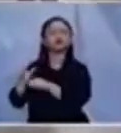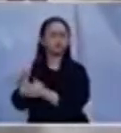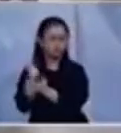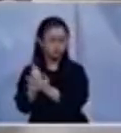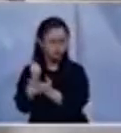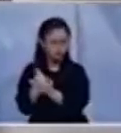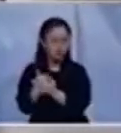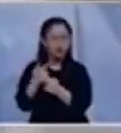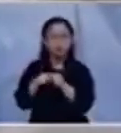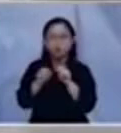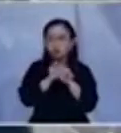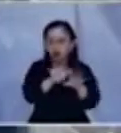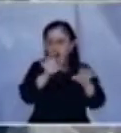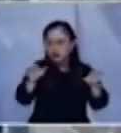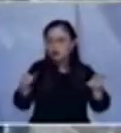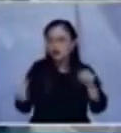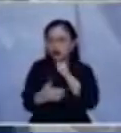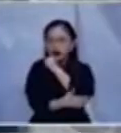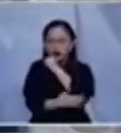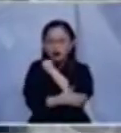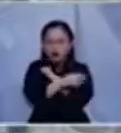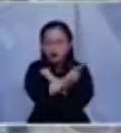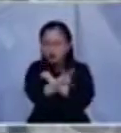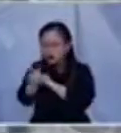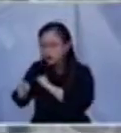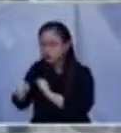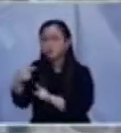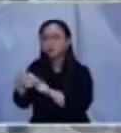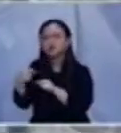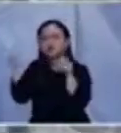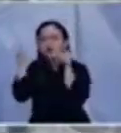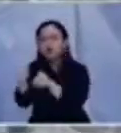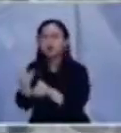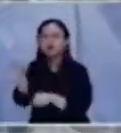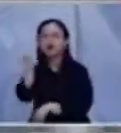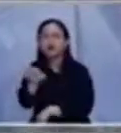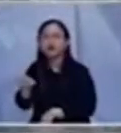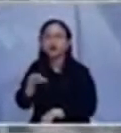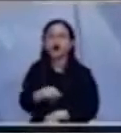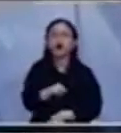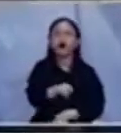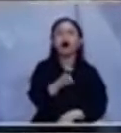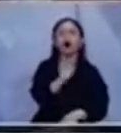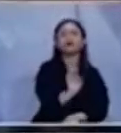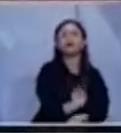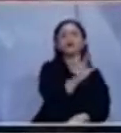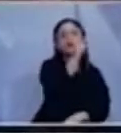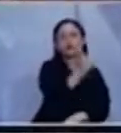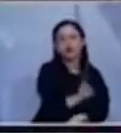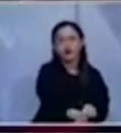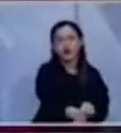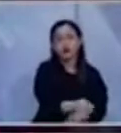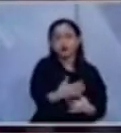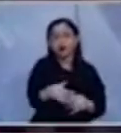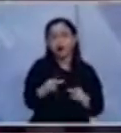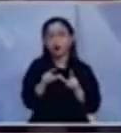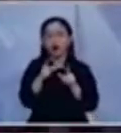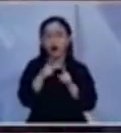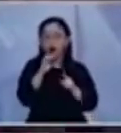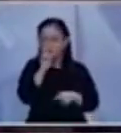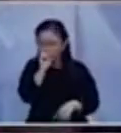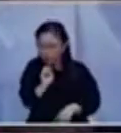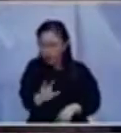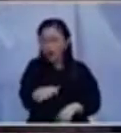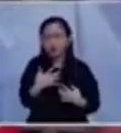kembali menginvasi sejumlah negara, utamanya di benua Eropa dan juga Afrika. Organisasi Kesehatan Dunia atau WHO telah